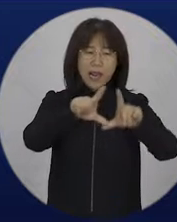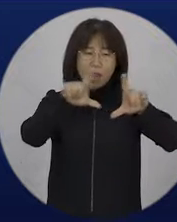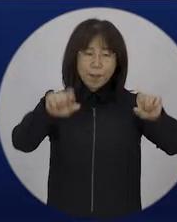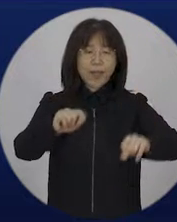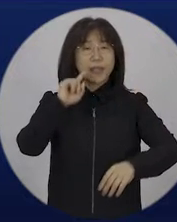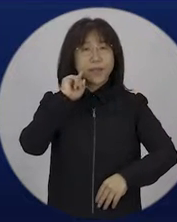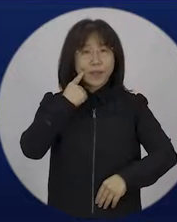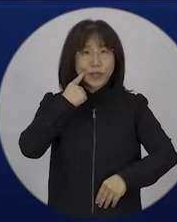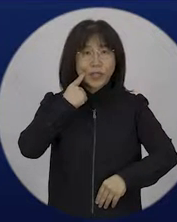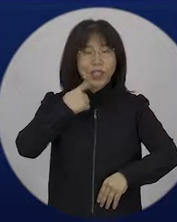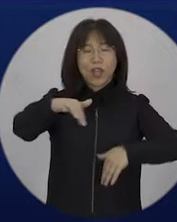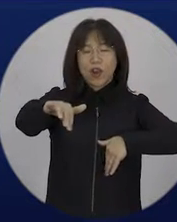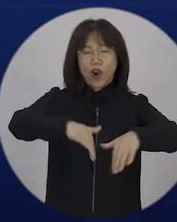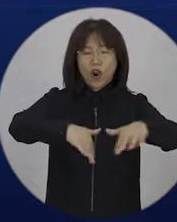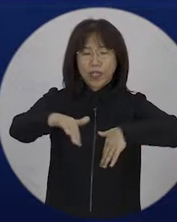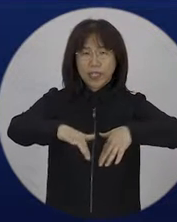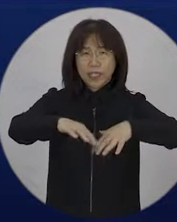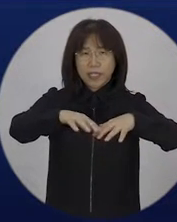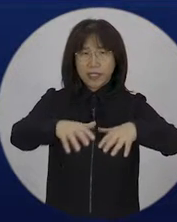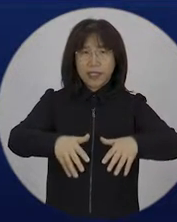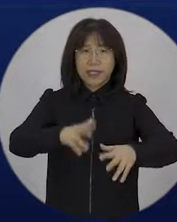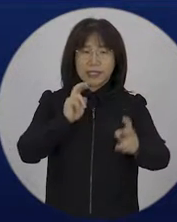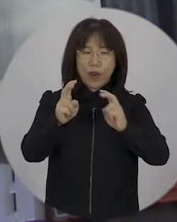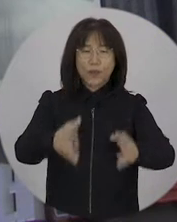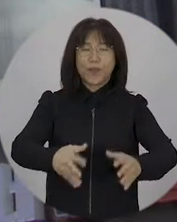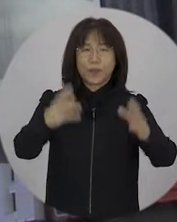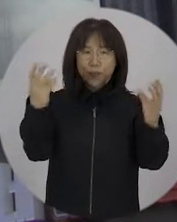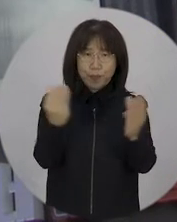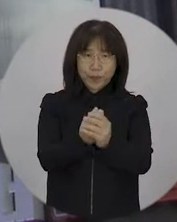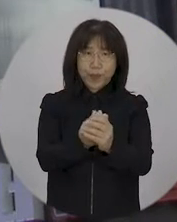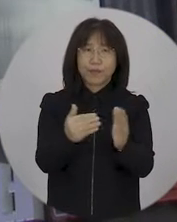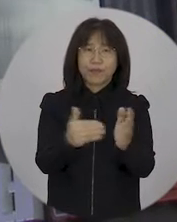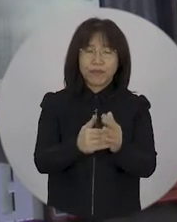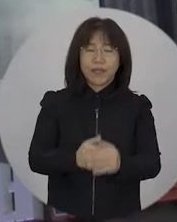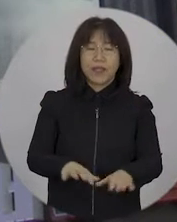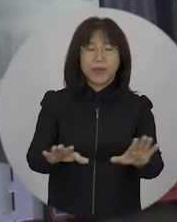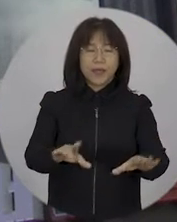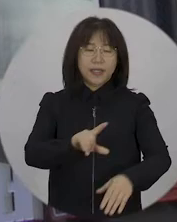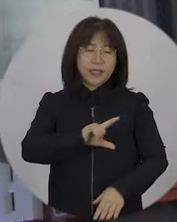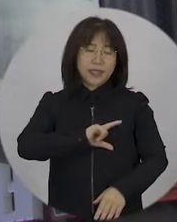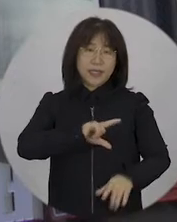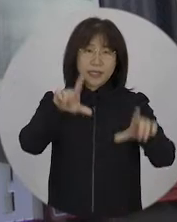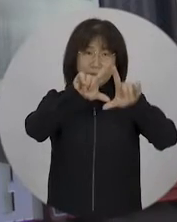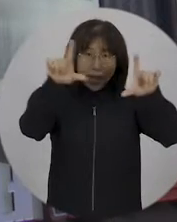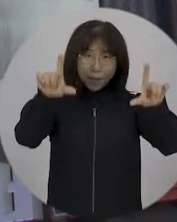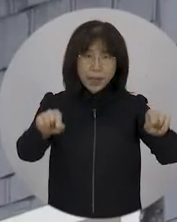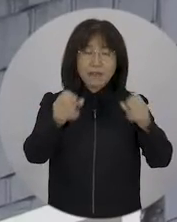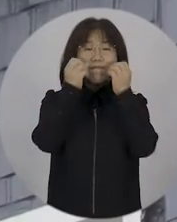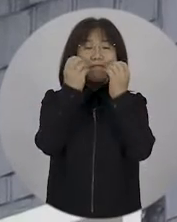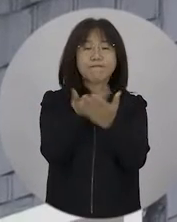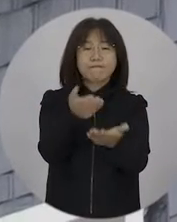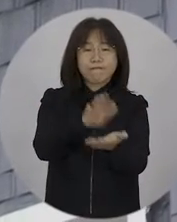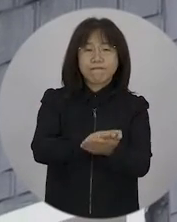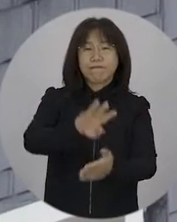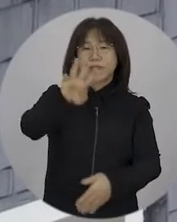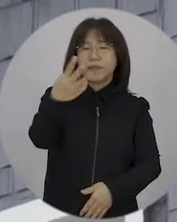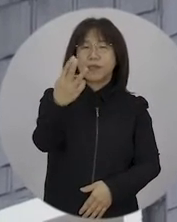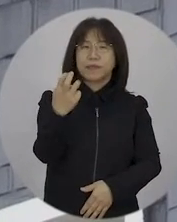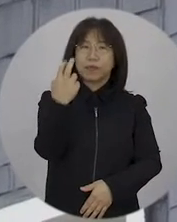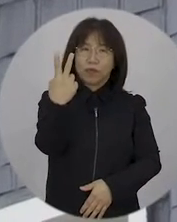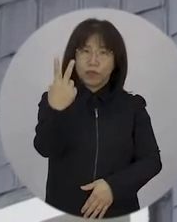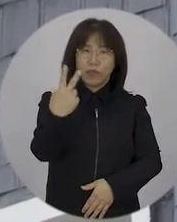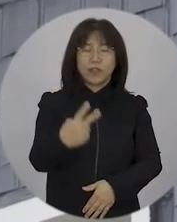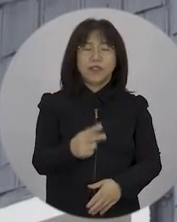거리 조성 사업이 마무리 됐습니다 이번에 간판들이 개선된 업소는 모두 3백 32개 로